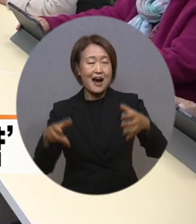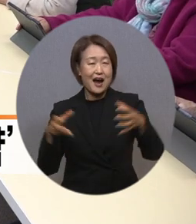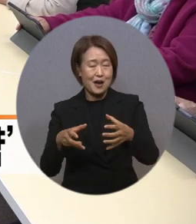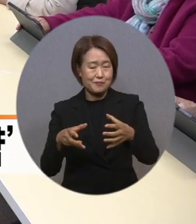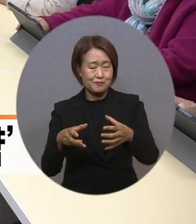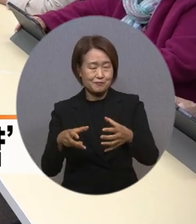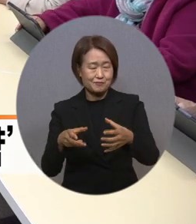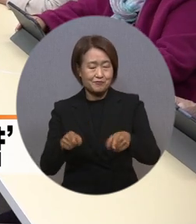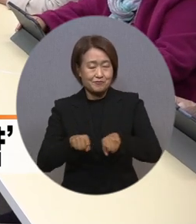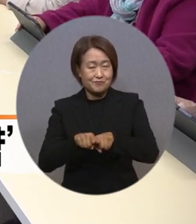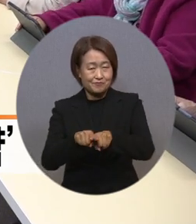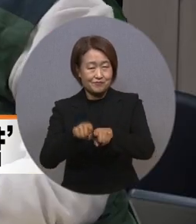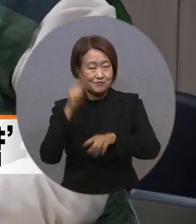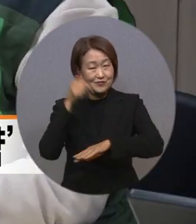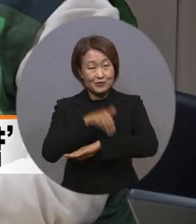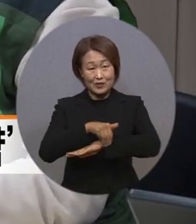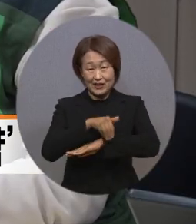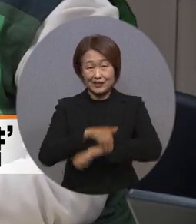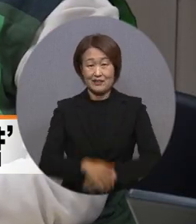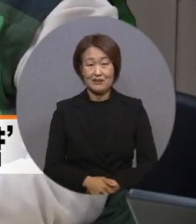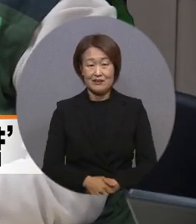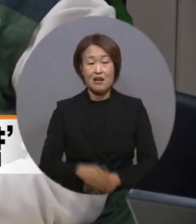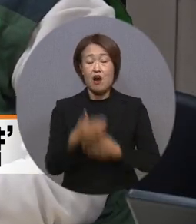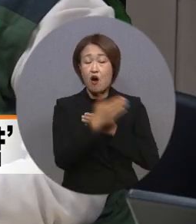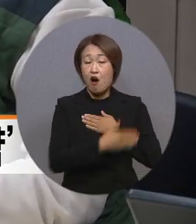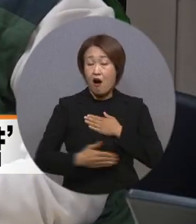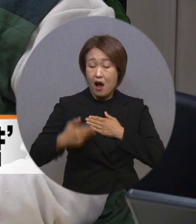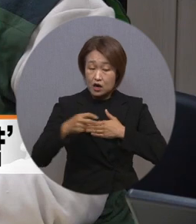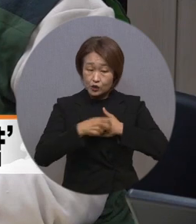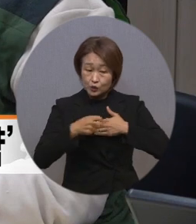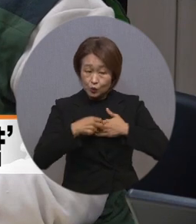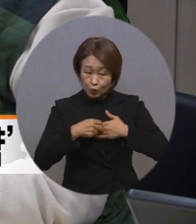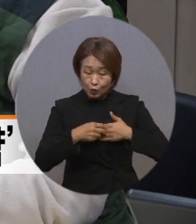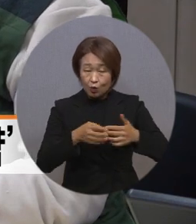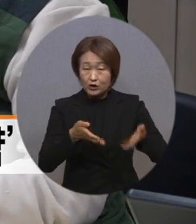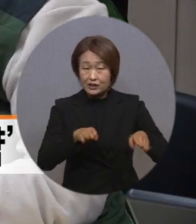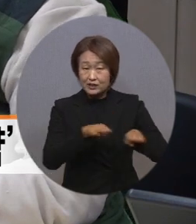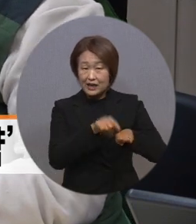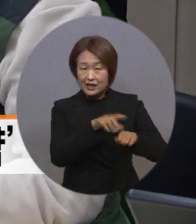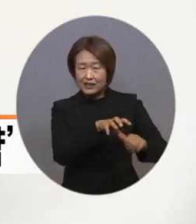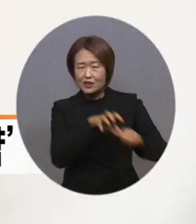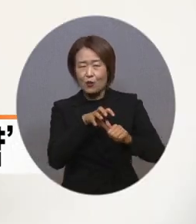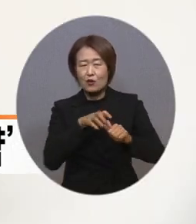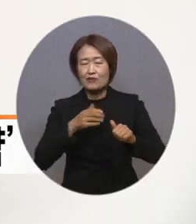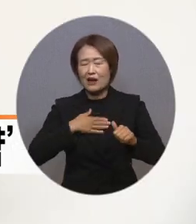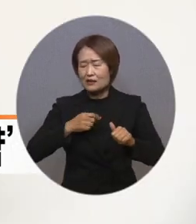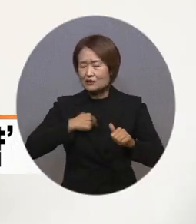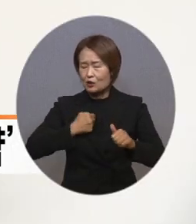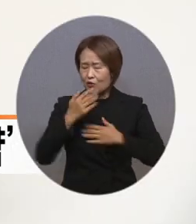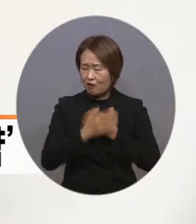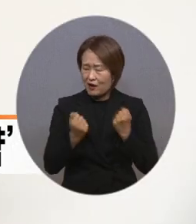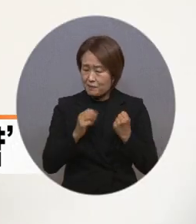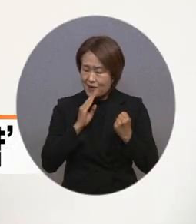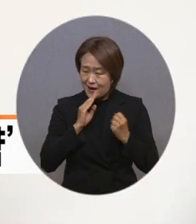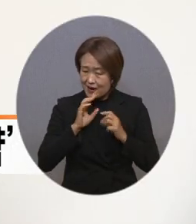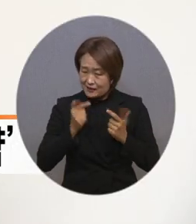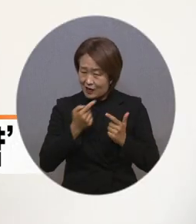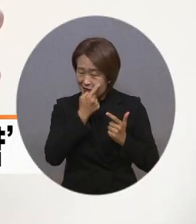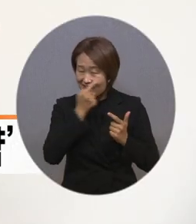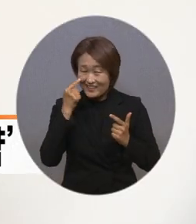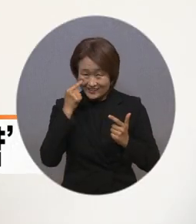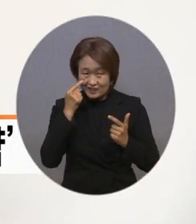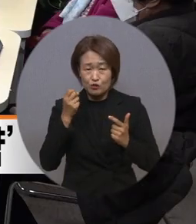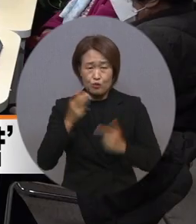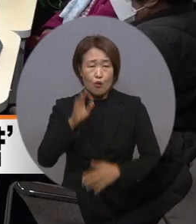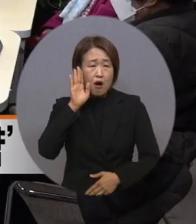예정입니다. 복지관은 건강의료기기 체험을 통해 자가 건강관리 능력을 키우고 복지관 이용자의 만성질환